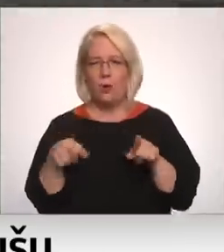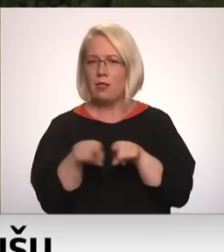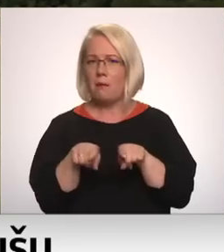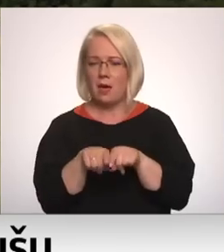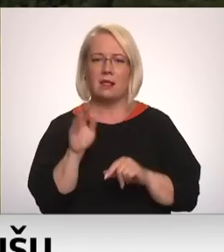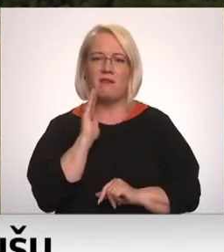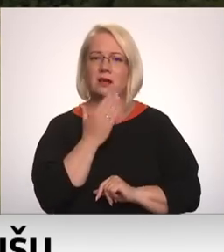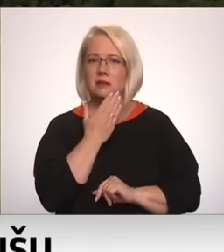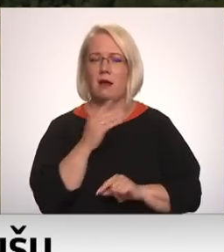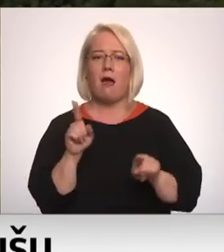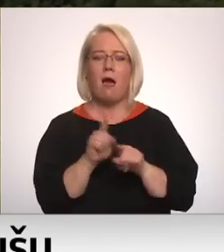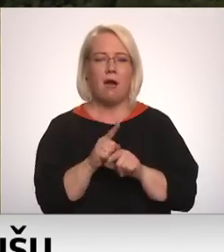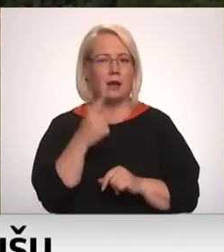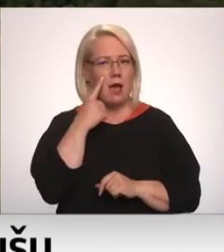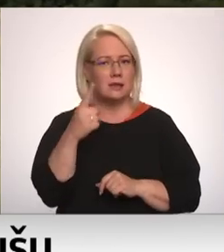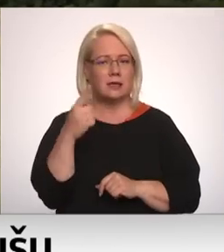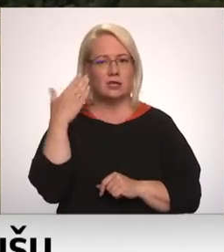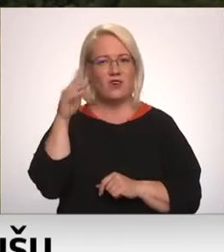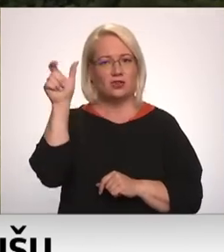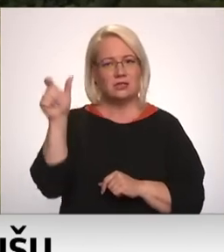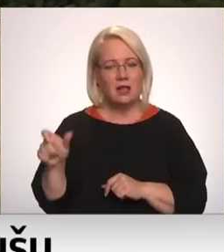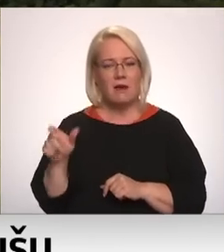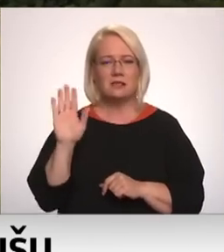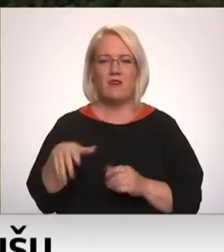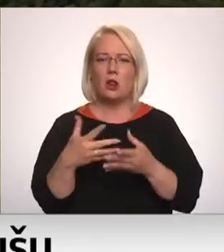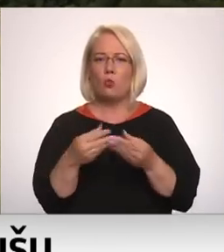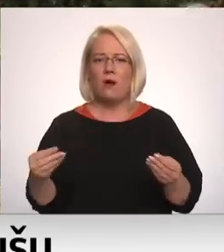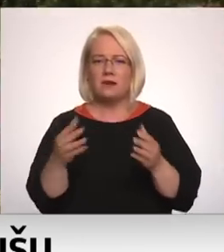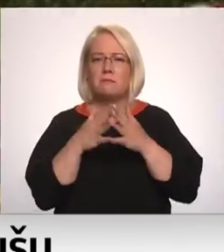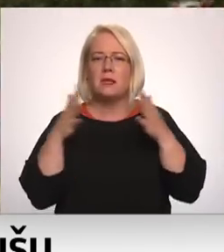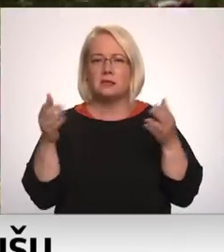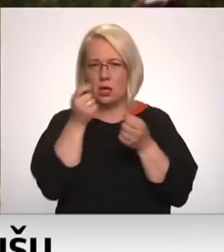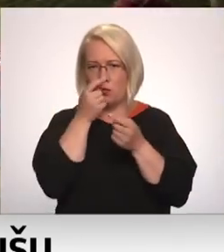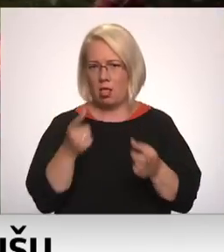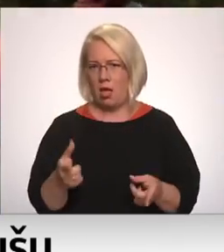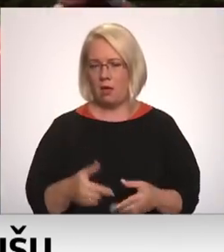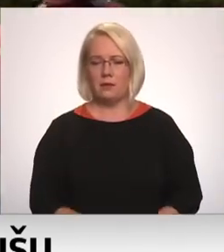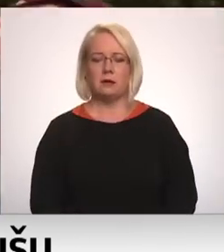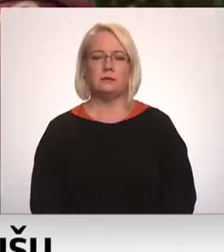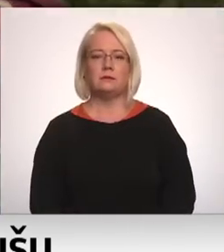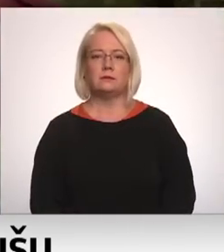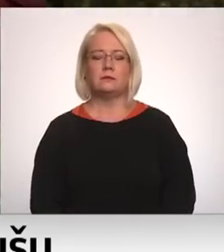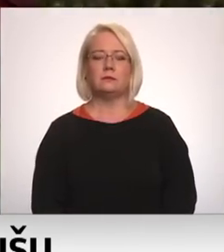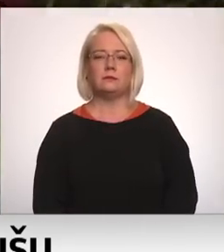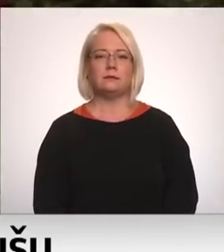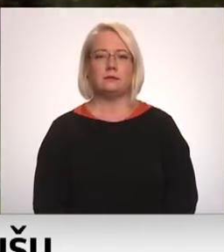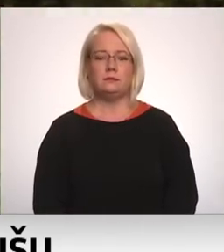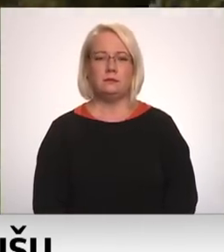pie ūdens arī acīgs svešinieks var novērst ļoti lielu nelaimi. Aija Kīnca, Olavs Peršavics, Latvijas televīzija.